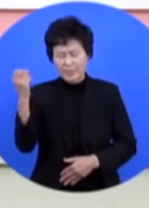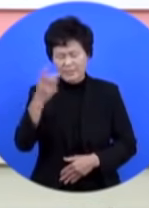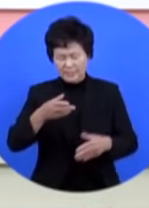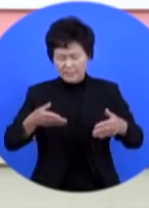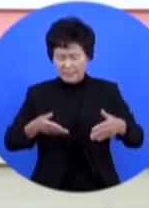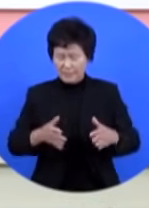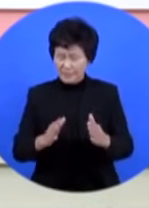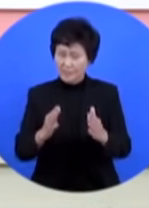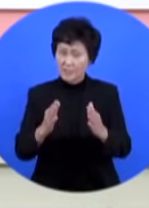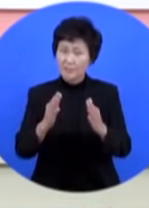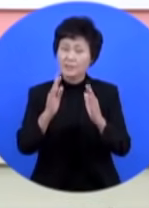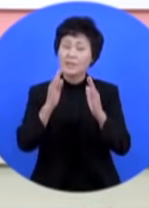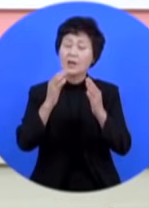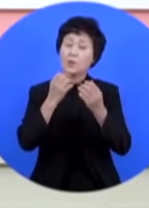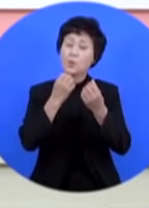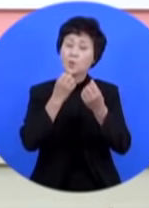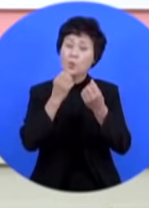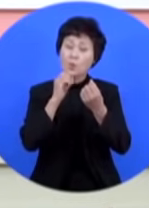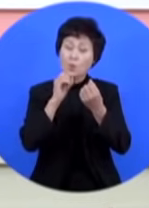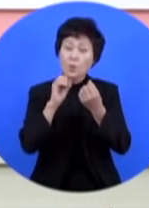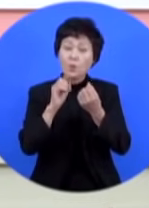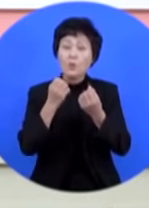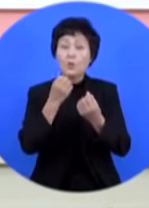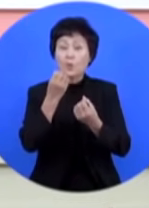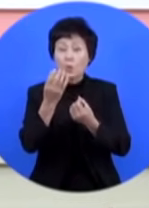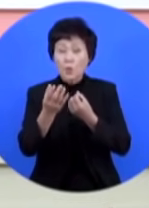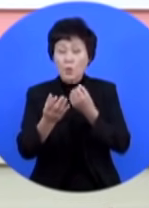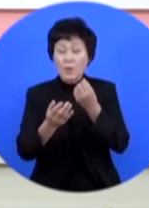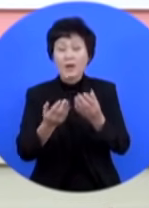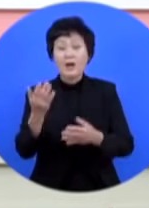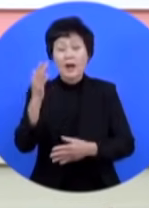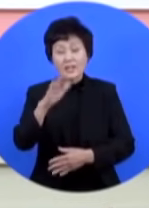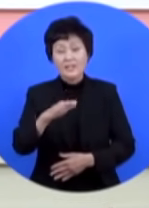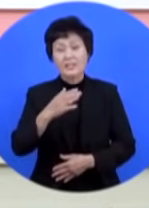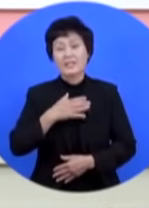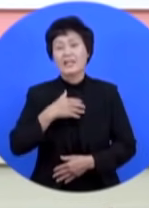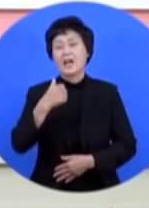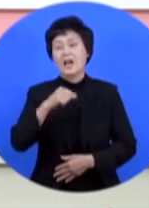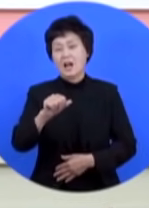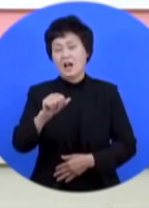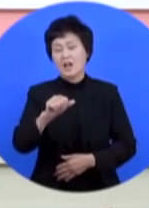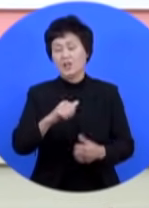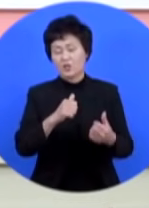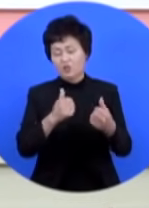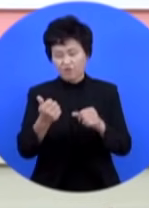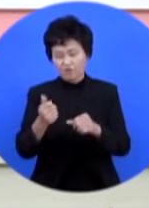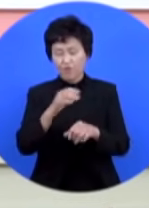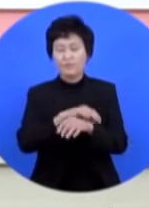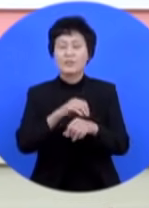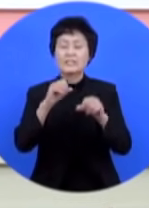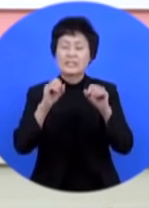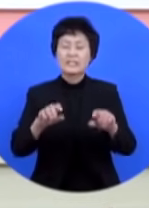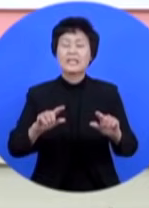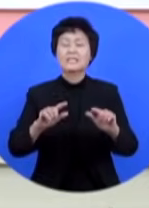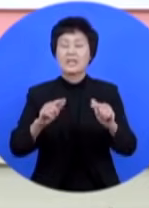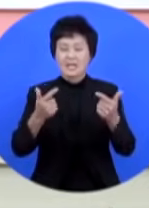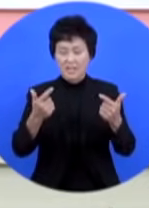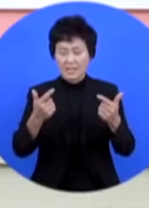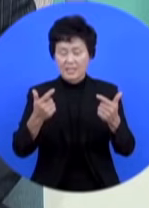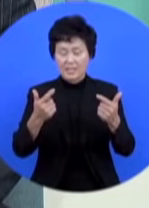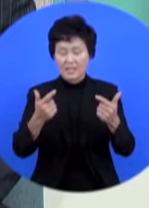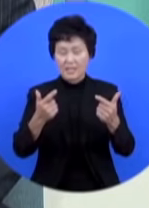이 고백을 들을 때 우리 아들 요한이의 희생이 결코 헛되지 않았구나 하면서 예, 큰 위로를 받았습니다. 네.